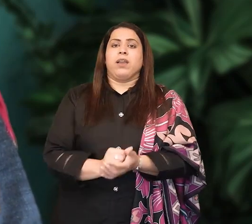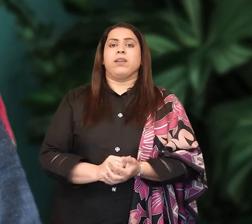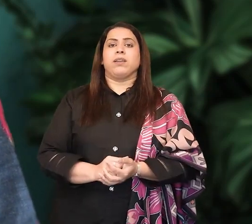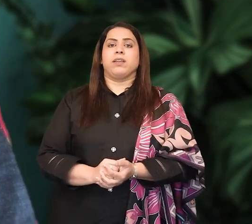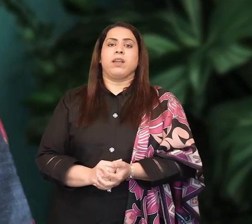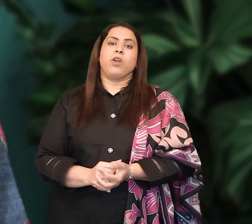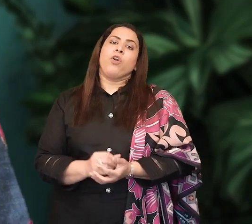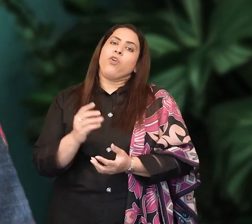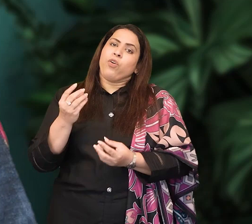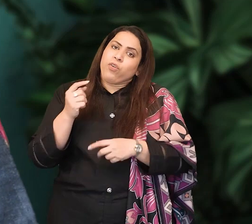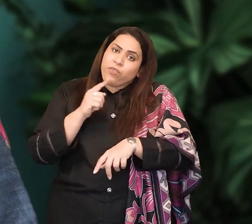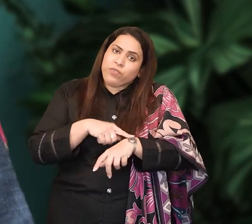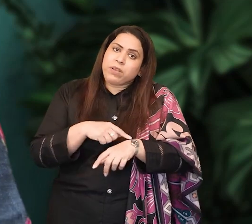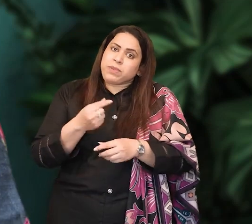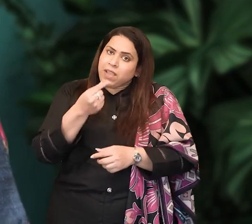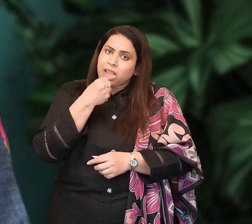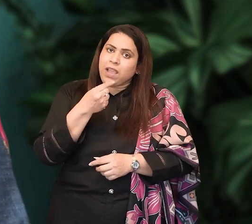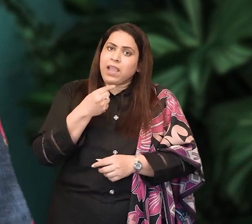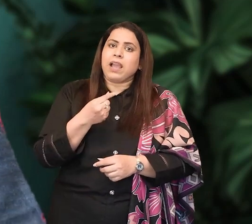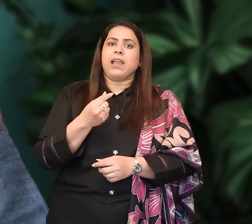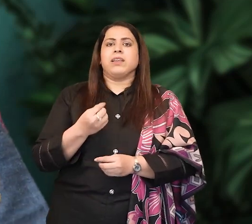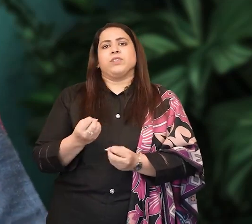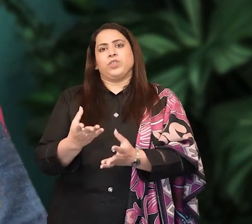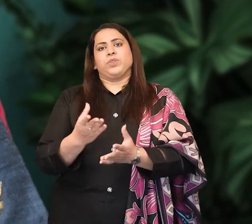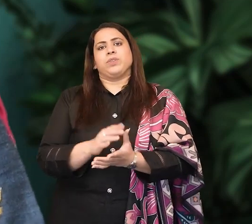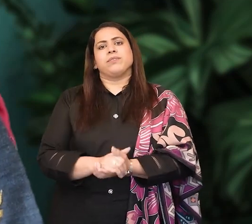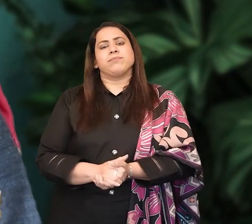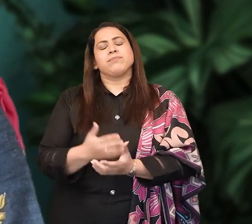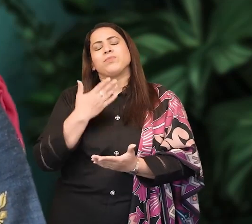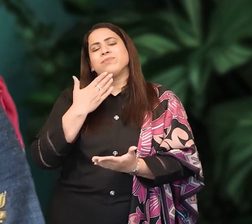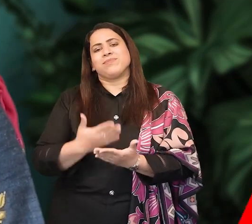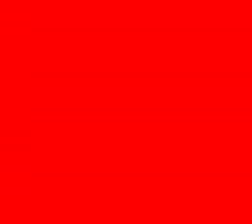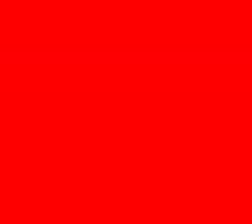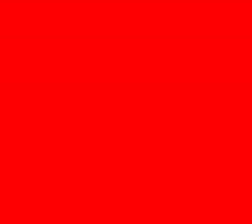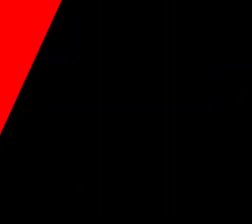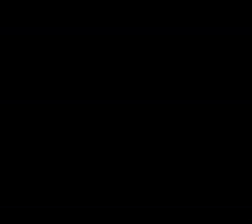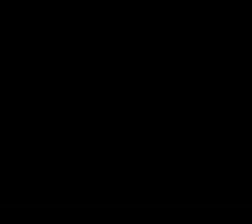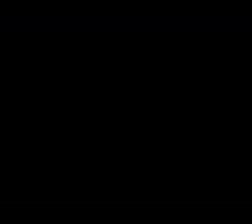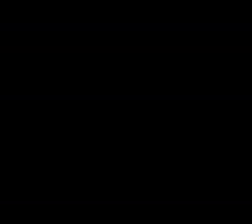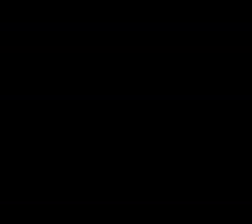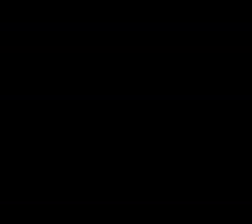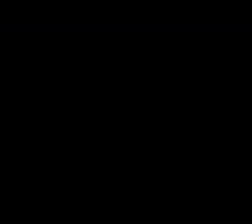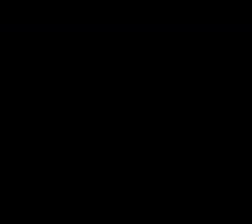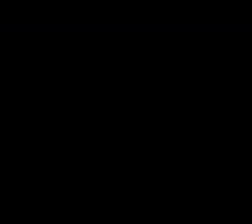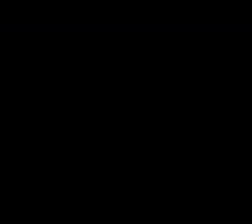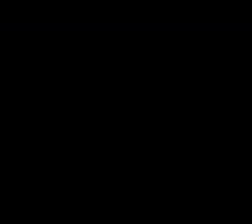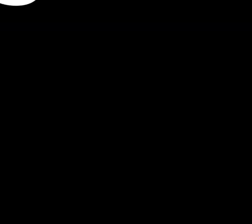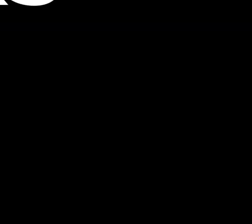प्रिवेंशंस करें और वक्त पर अपना डायग्नोसिस करवा के उसका ट्रीटमेंट लें। बहुत शुक्रिया।